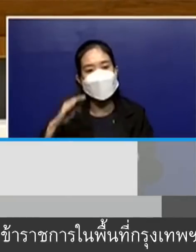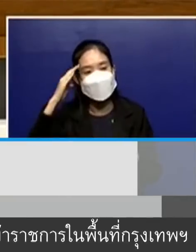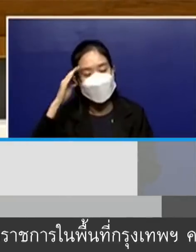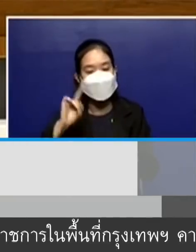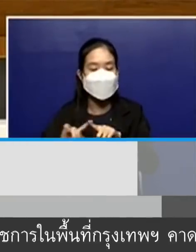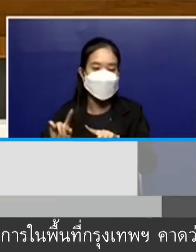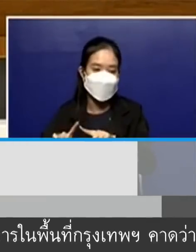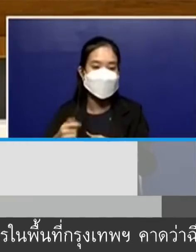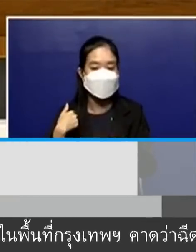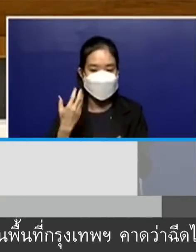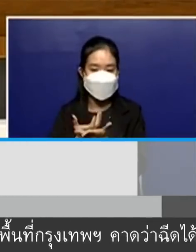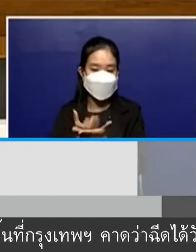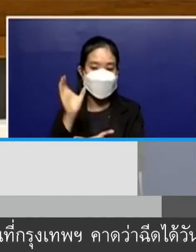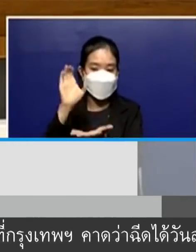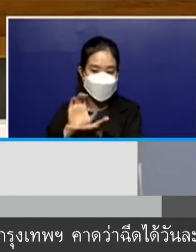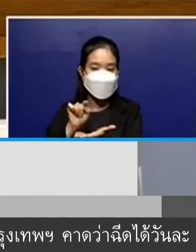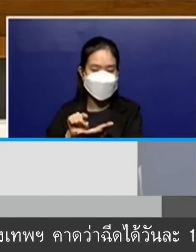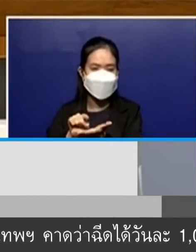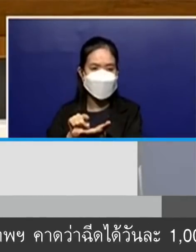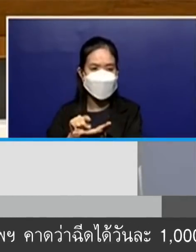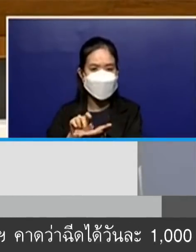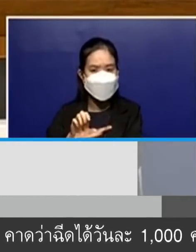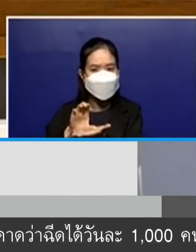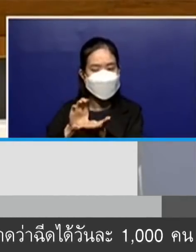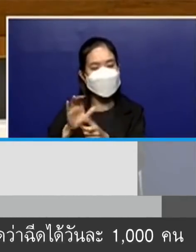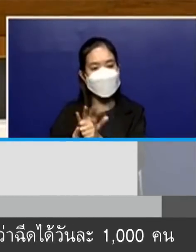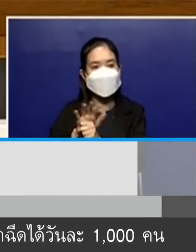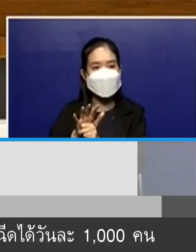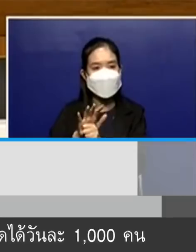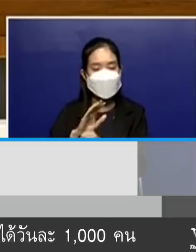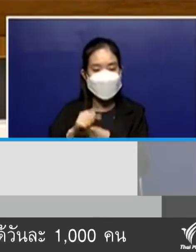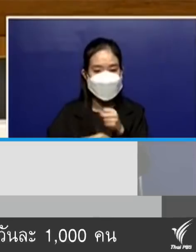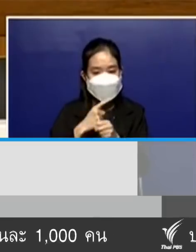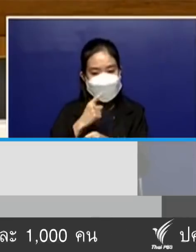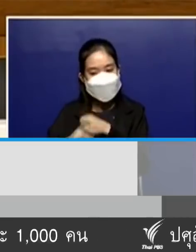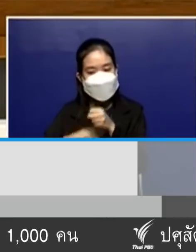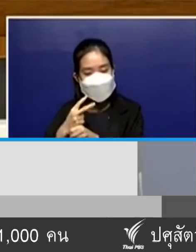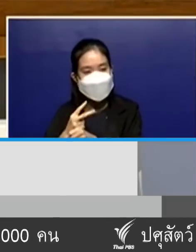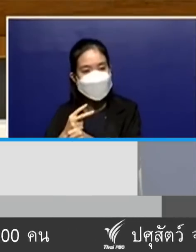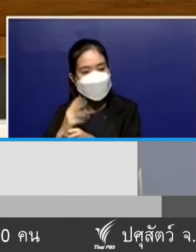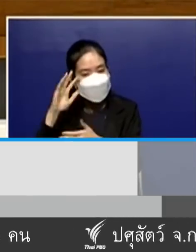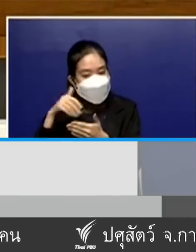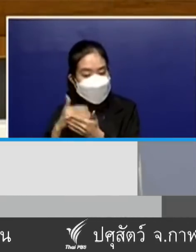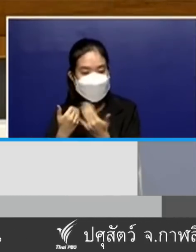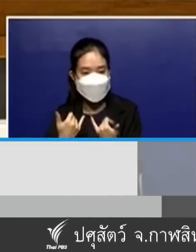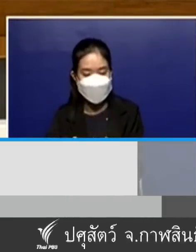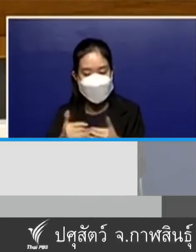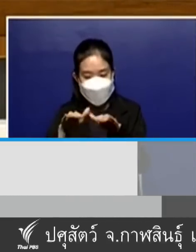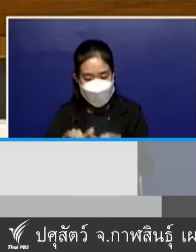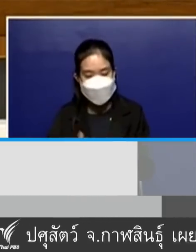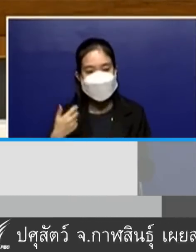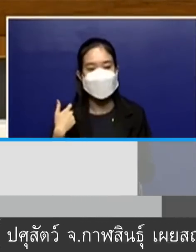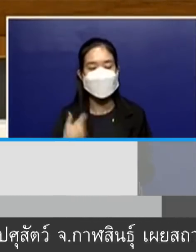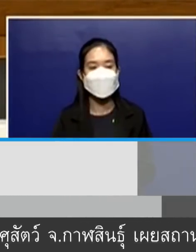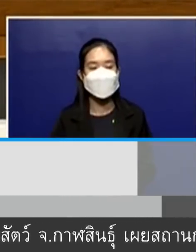บมันที่ตั้งไว้เนี่ยจำนวนไม่มากนักนะครับแล้วใน2ปีที่ผ่านมาเราก็ได้มีการปรับลดงบมันของกระทรวงกลาโหมไปแล้วน